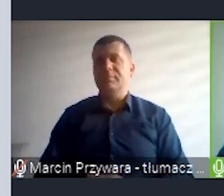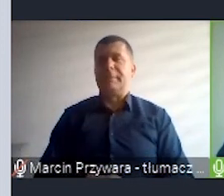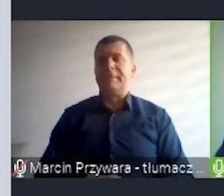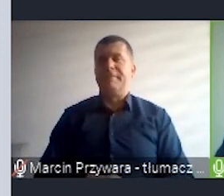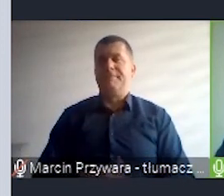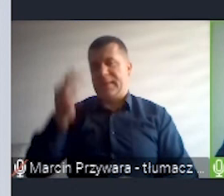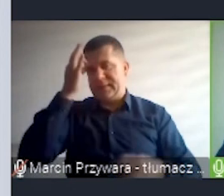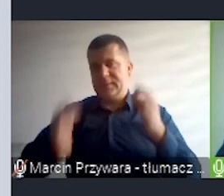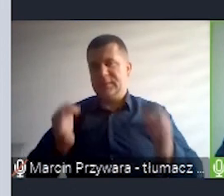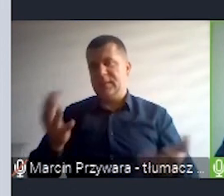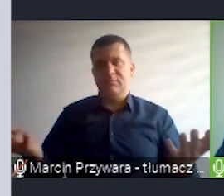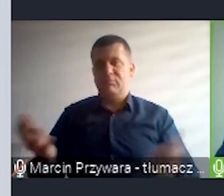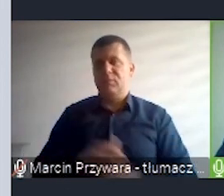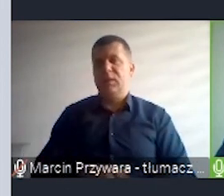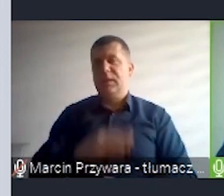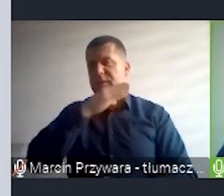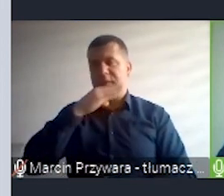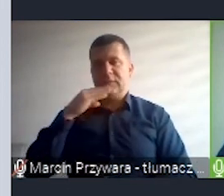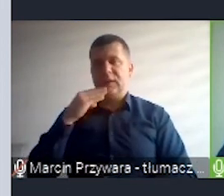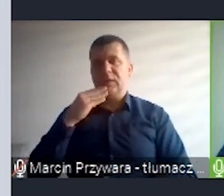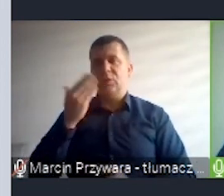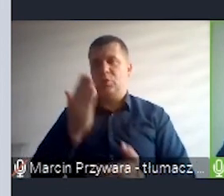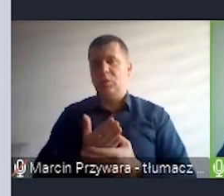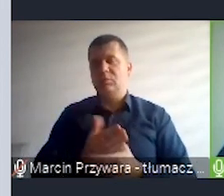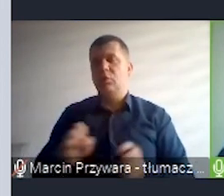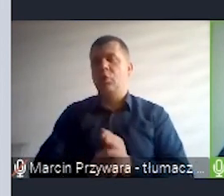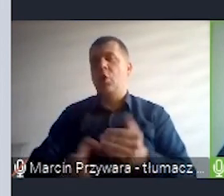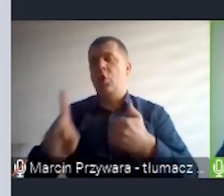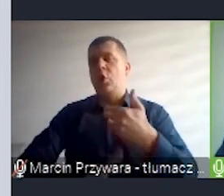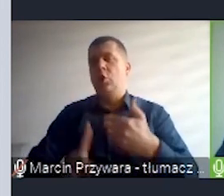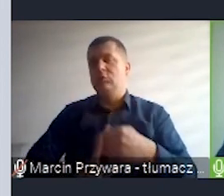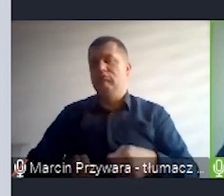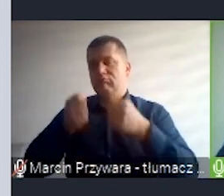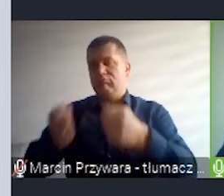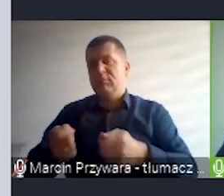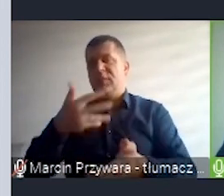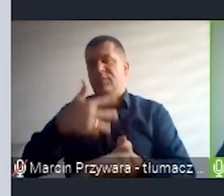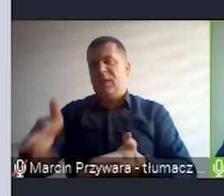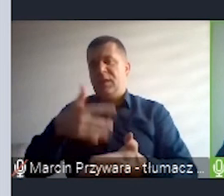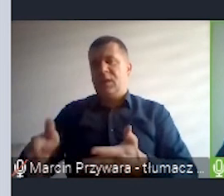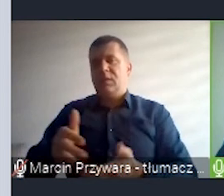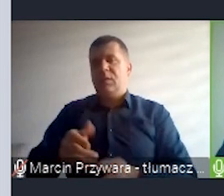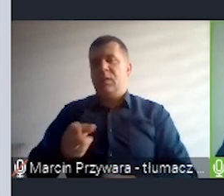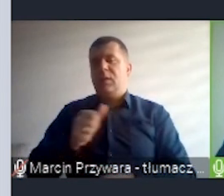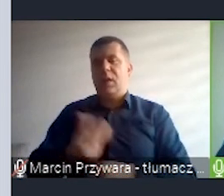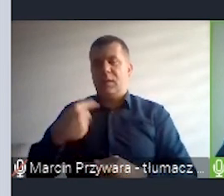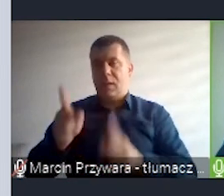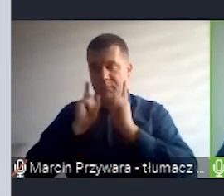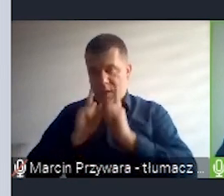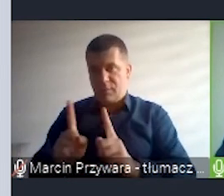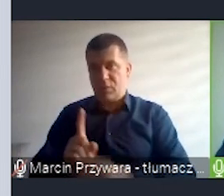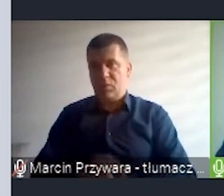nad czym się zastanawiać. Wystarczy, że przedłożymy do rozliczenia wydatek, który jest nieprawidłowy